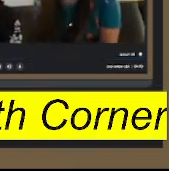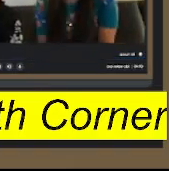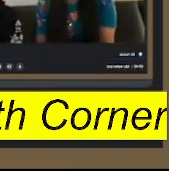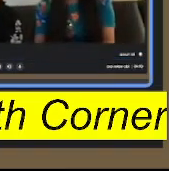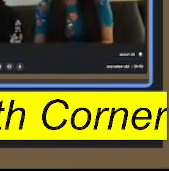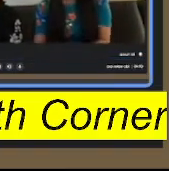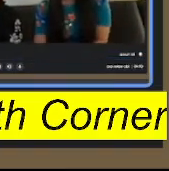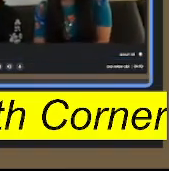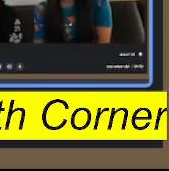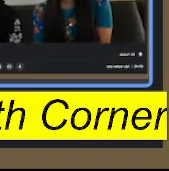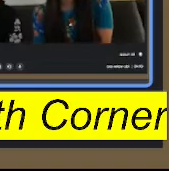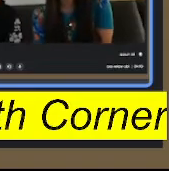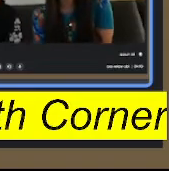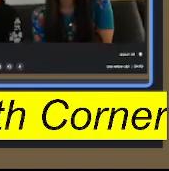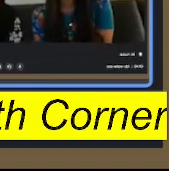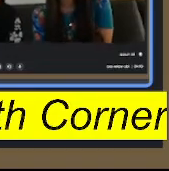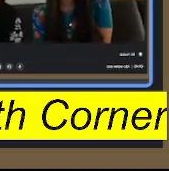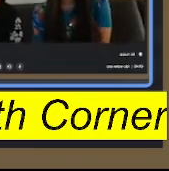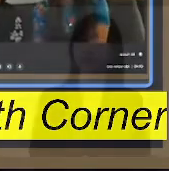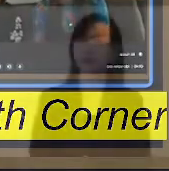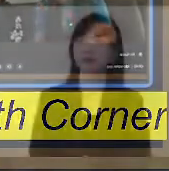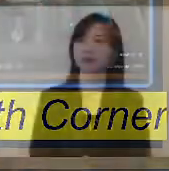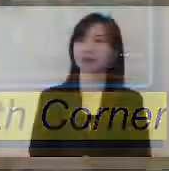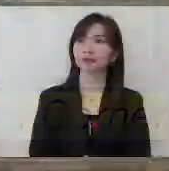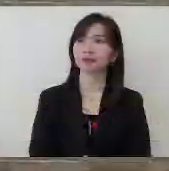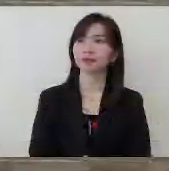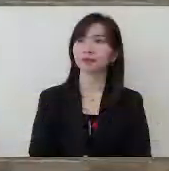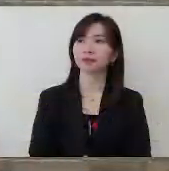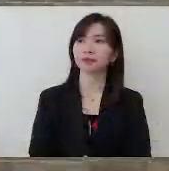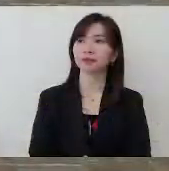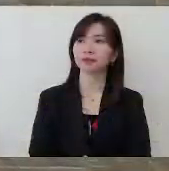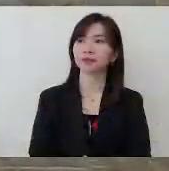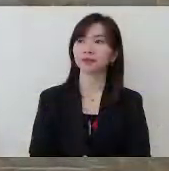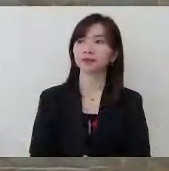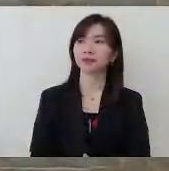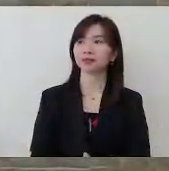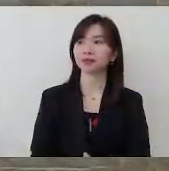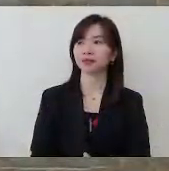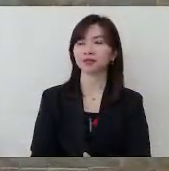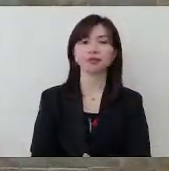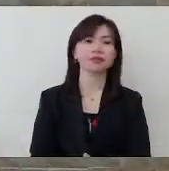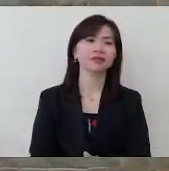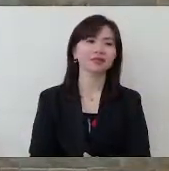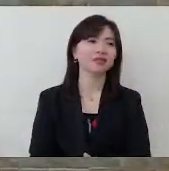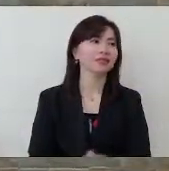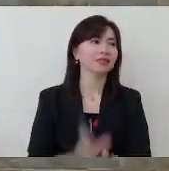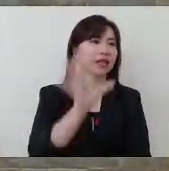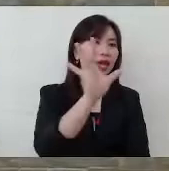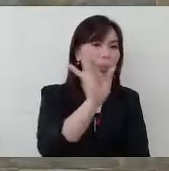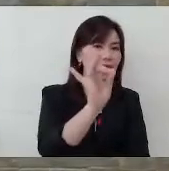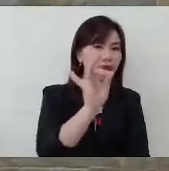8:44 p.m. All right. P.m. is private message.